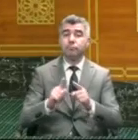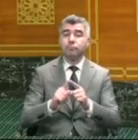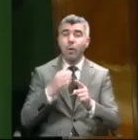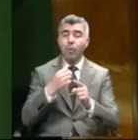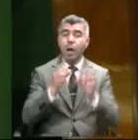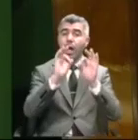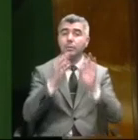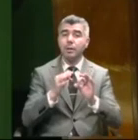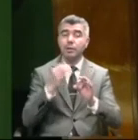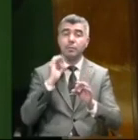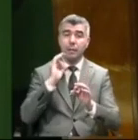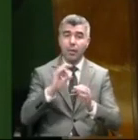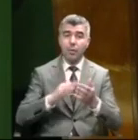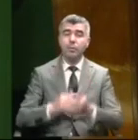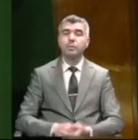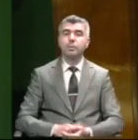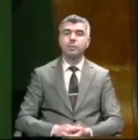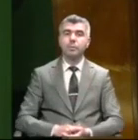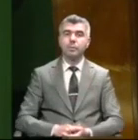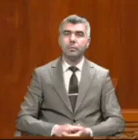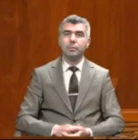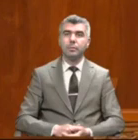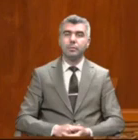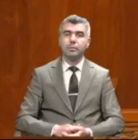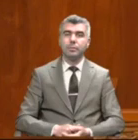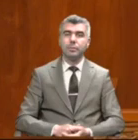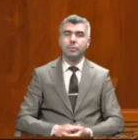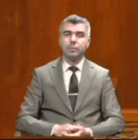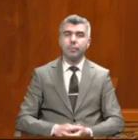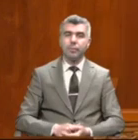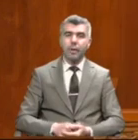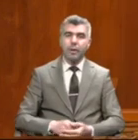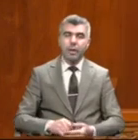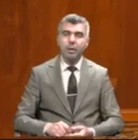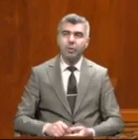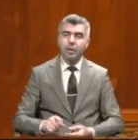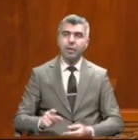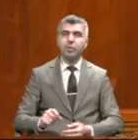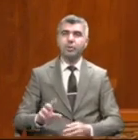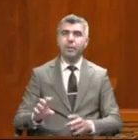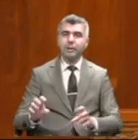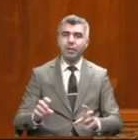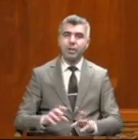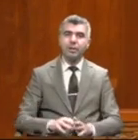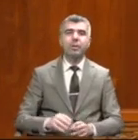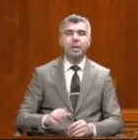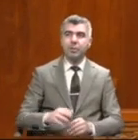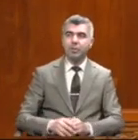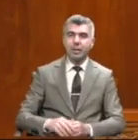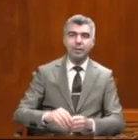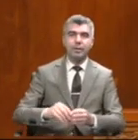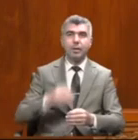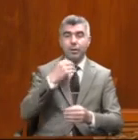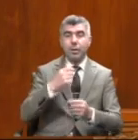ديال الابعاد اولا طموح لمغرب مزتهر مغرب الفرات اللي كيقدم الفرص